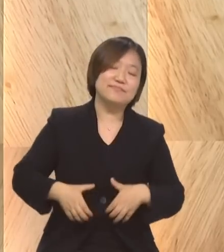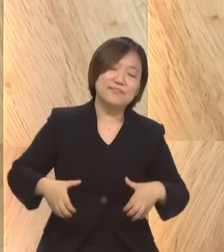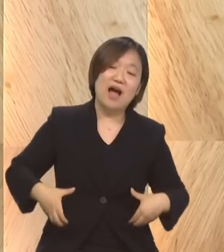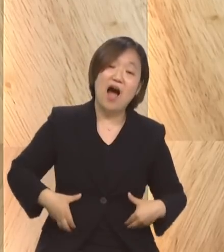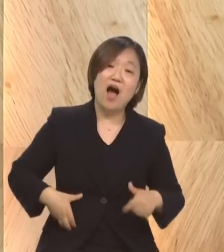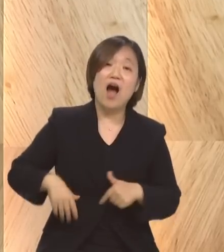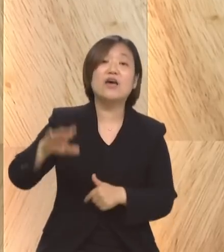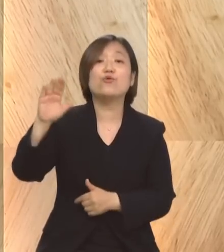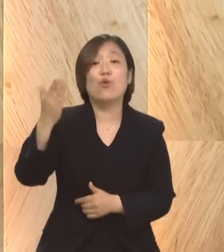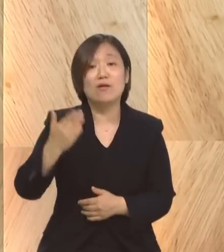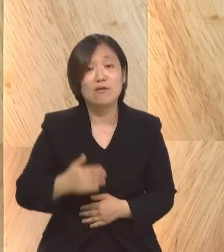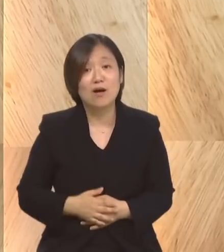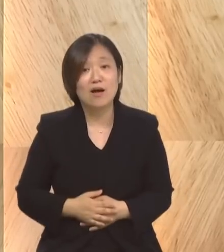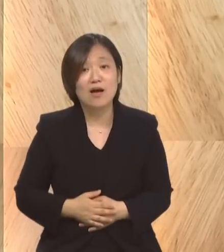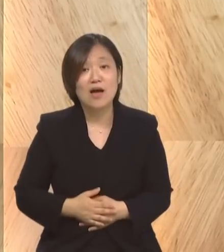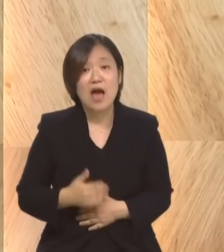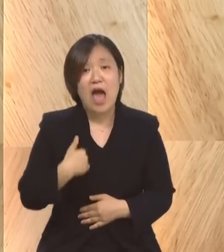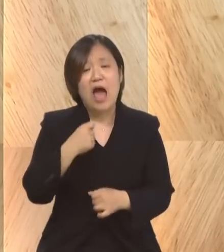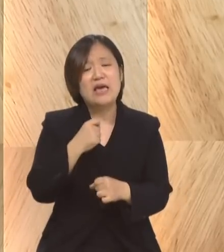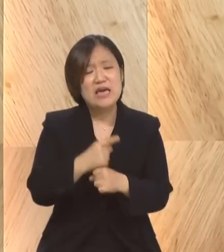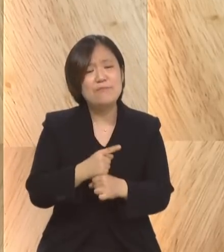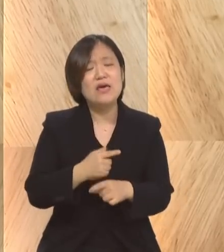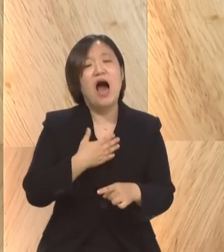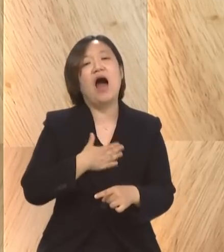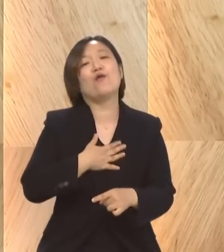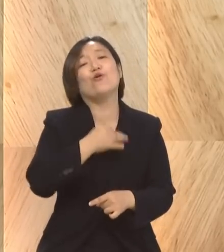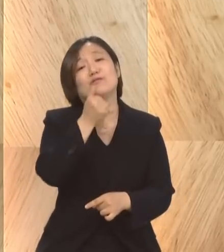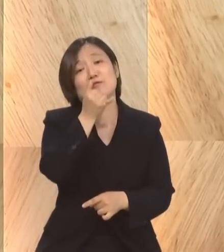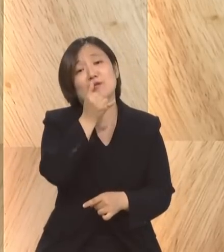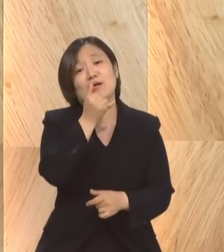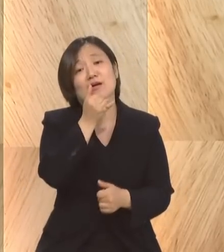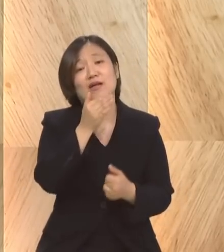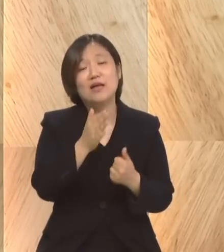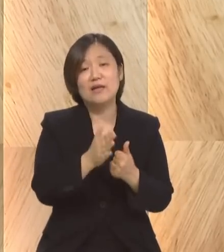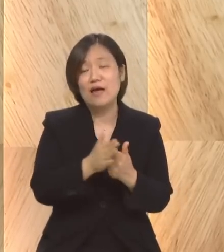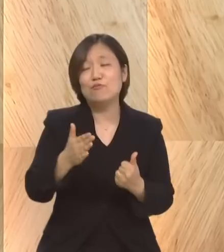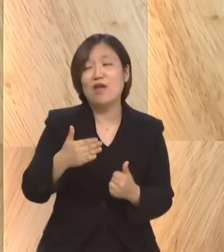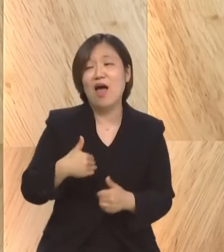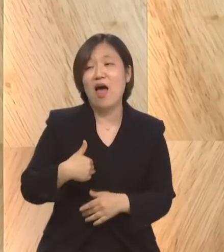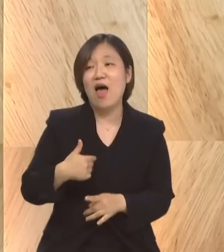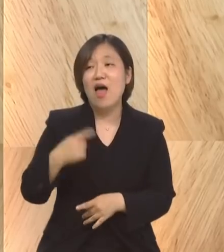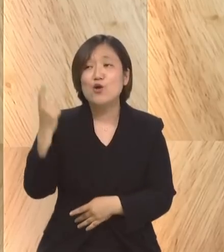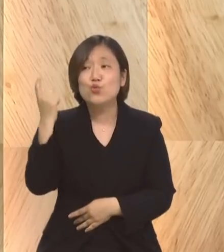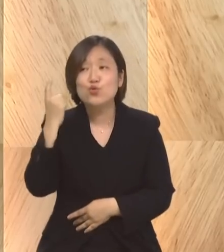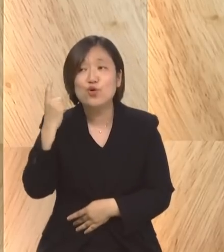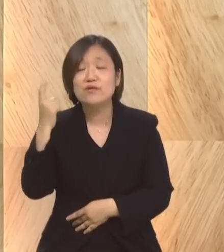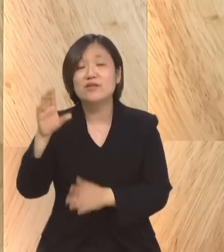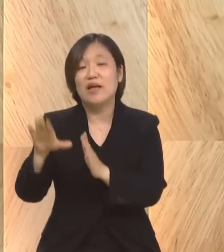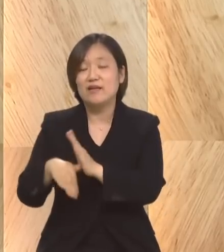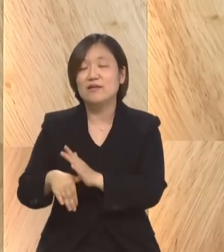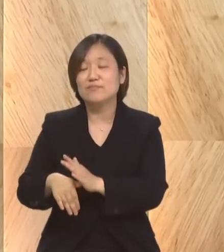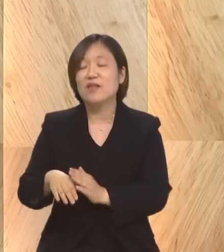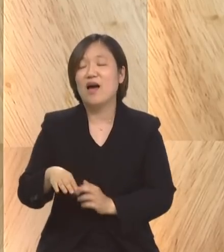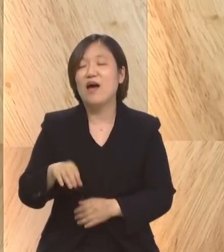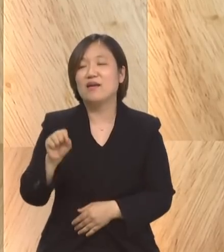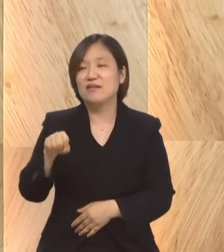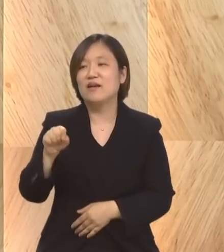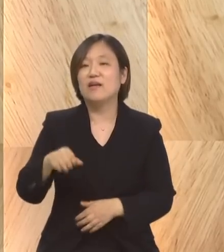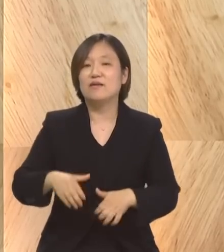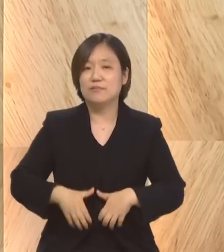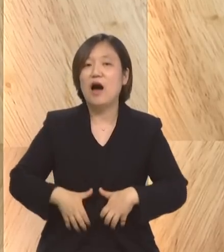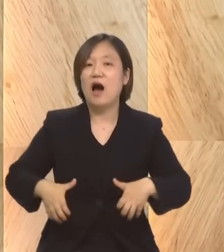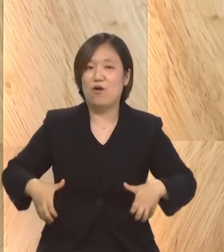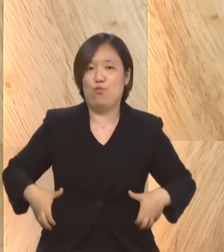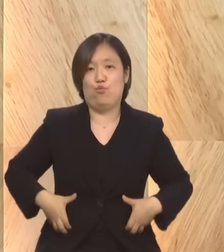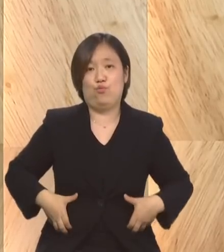들으신 뒤에도 이미 마음으로 짐작을 했기 때문에 그냥 그러려니 이렇게 이제 담담하게 이제